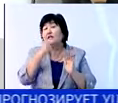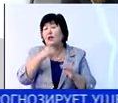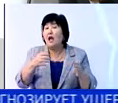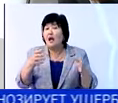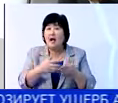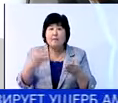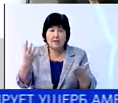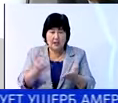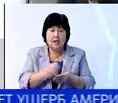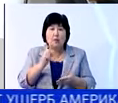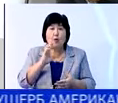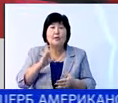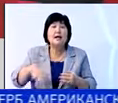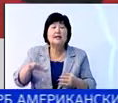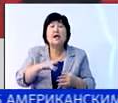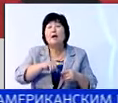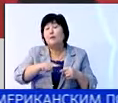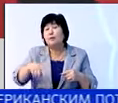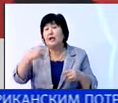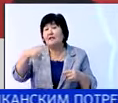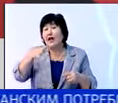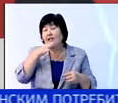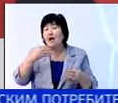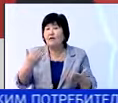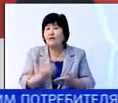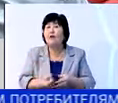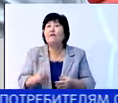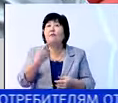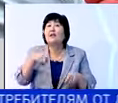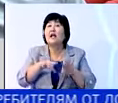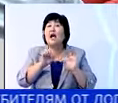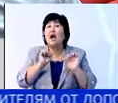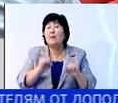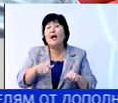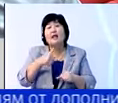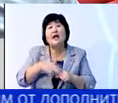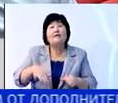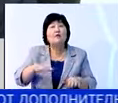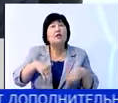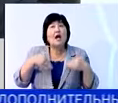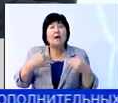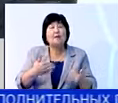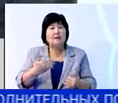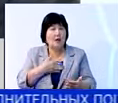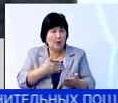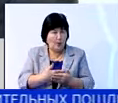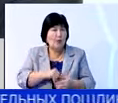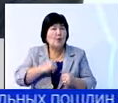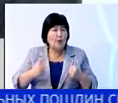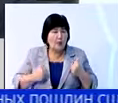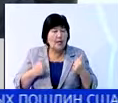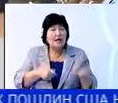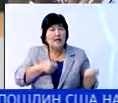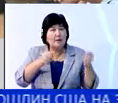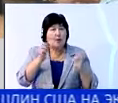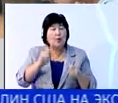команда завоевала Кубок страны. Спустя 20 лет вновь выпала такая возможность. Глава региона пожелал приложить все усилия и